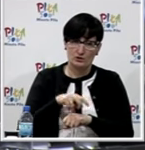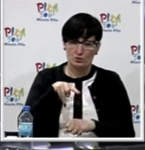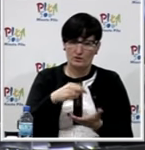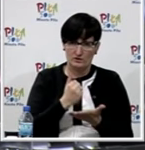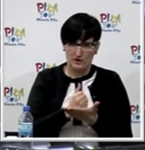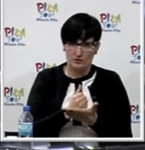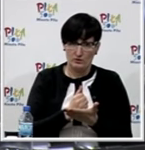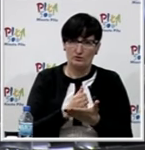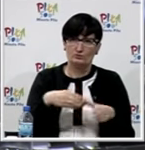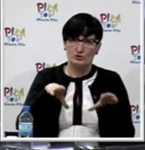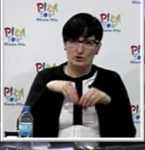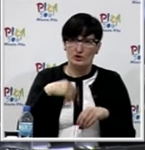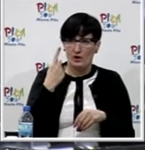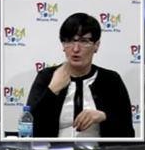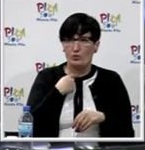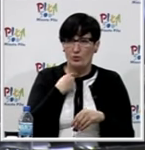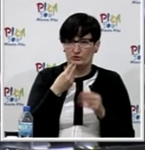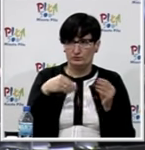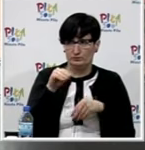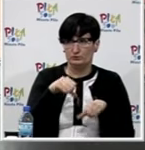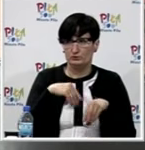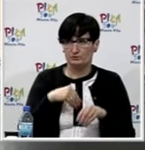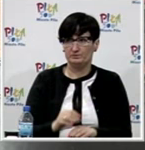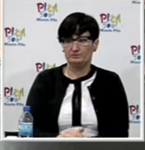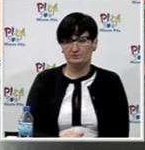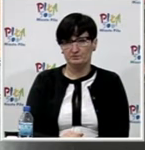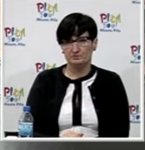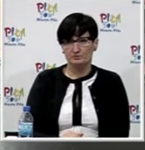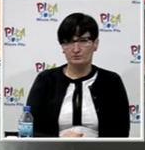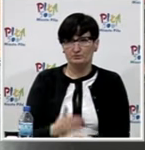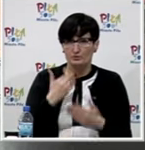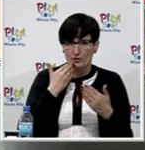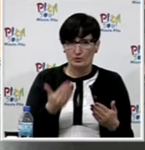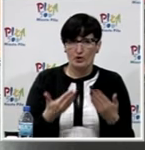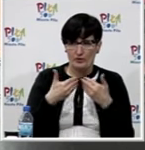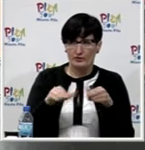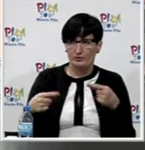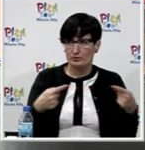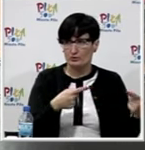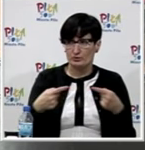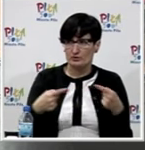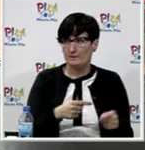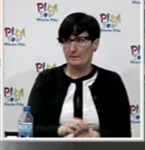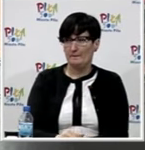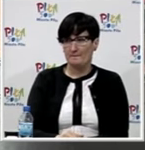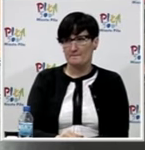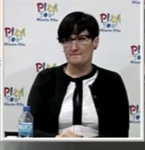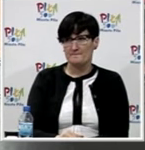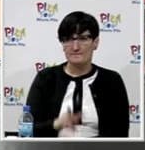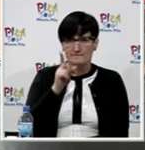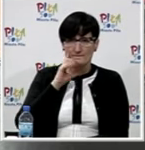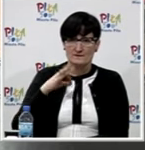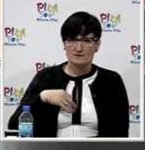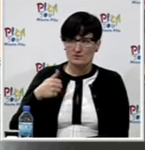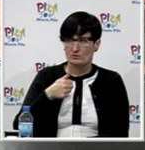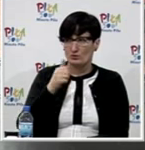uzyskał jednogłośną akceptację, pozytywną oczywiście. Dziękuję bardzo. Otwieram dyskusję. Pan przewodniczący Janusz